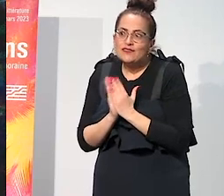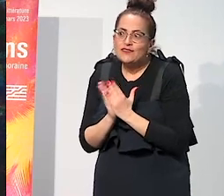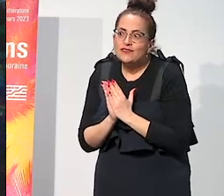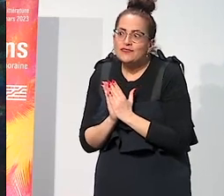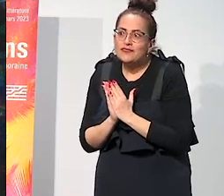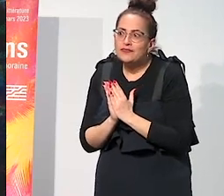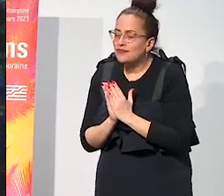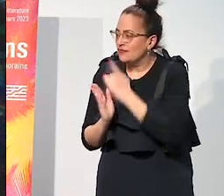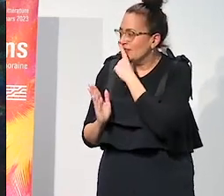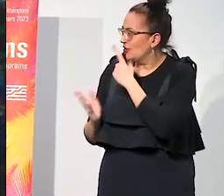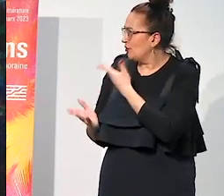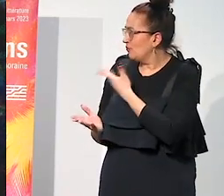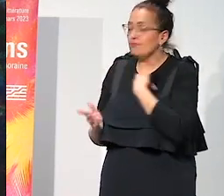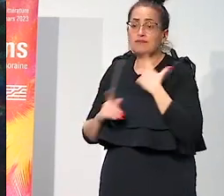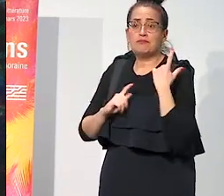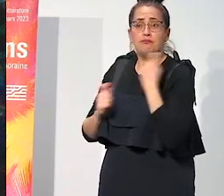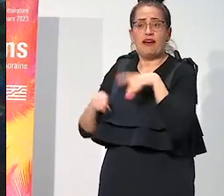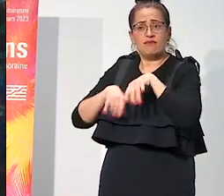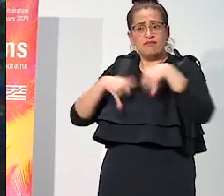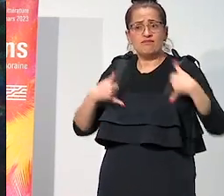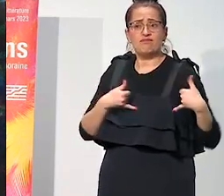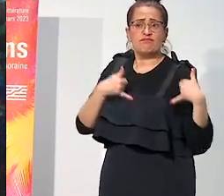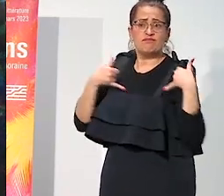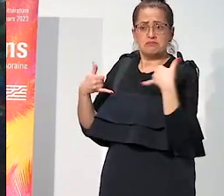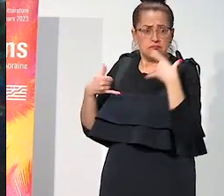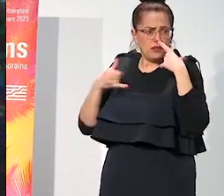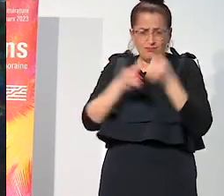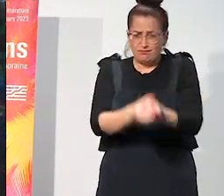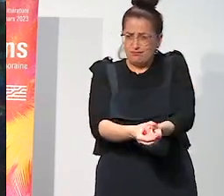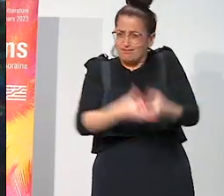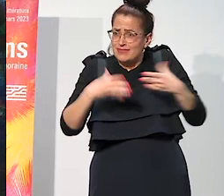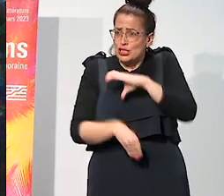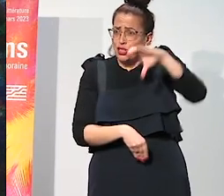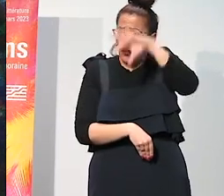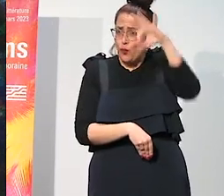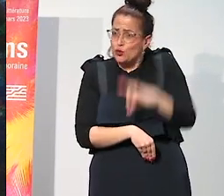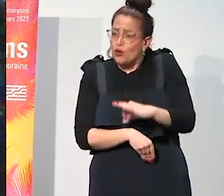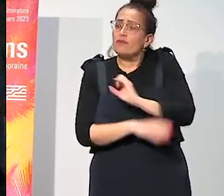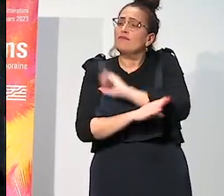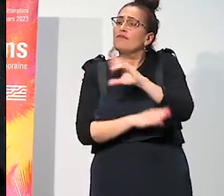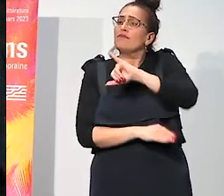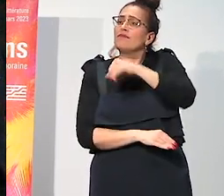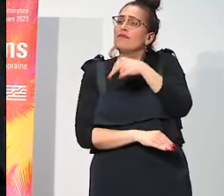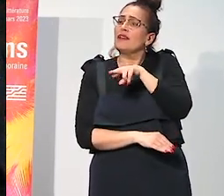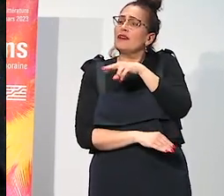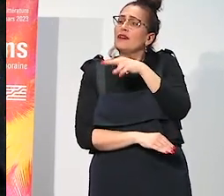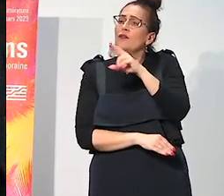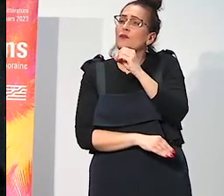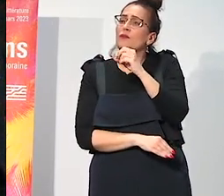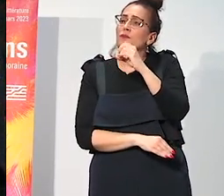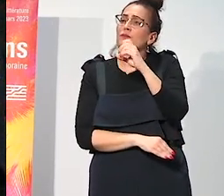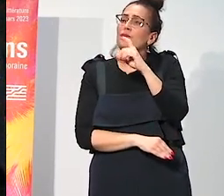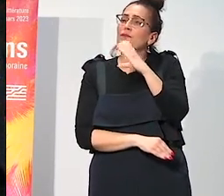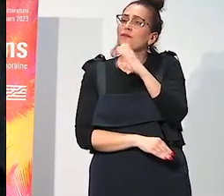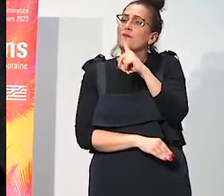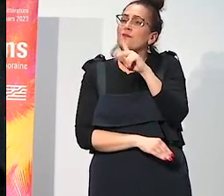avait attribué le prix à l'unanimité, le prix des Inrecuptibles à l'automne